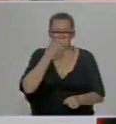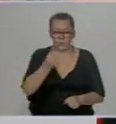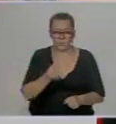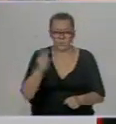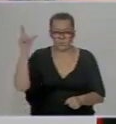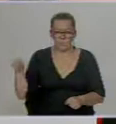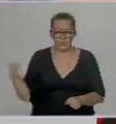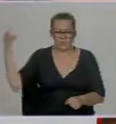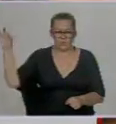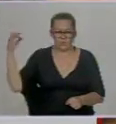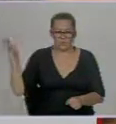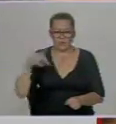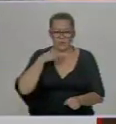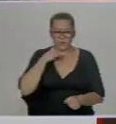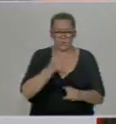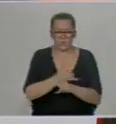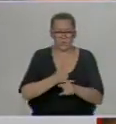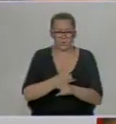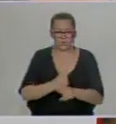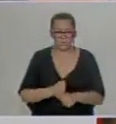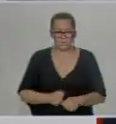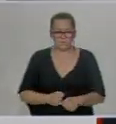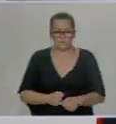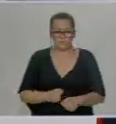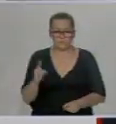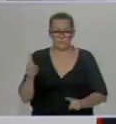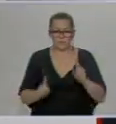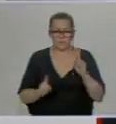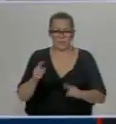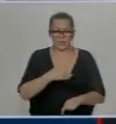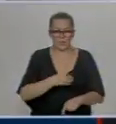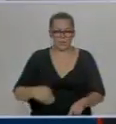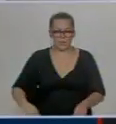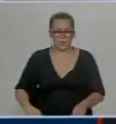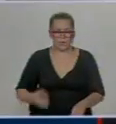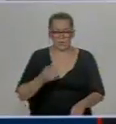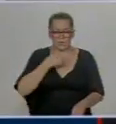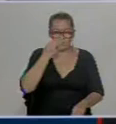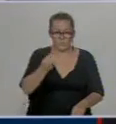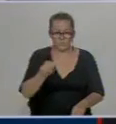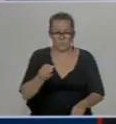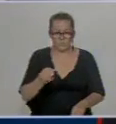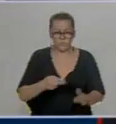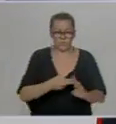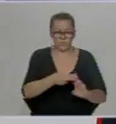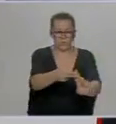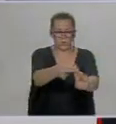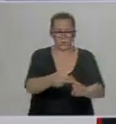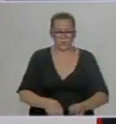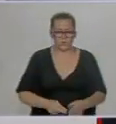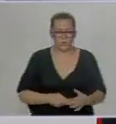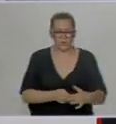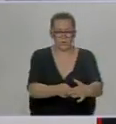de specialiștii administrației județene. Dacă primăriile ne vor solicita, bineînțeles că le vom sta la dispoziție cu